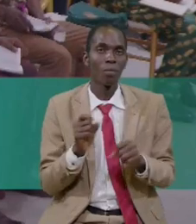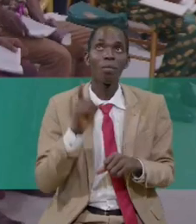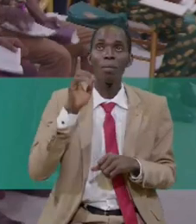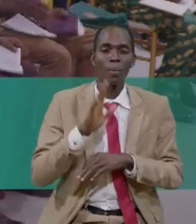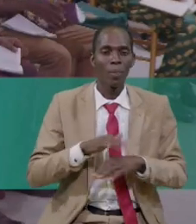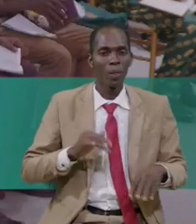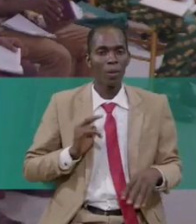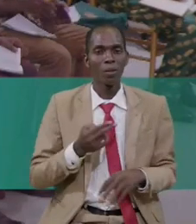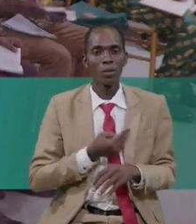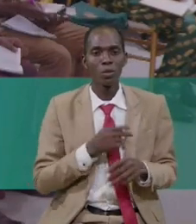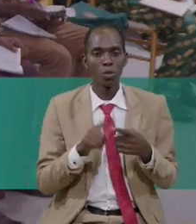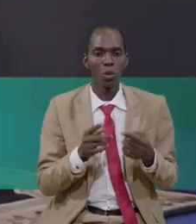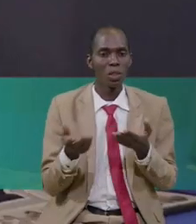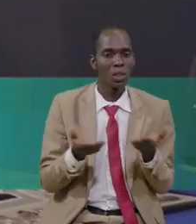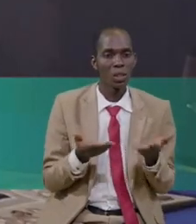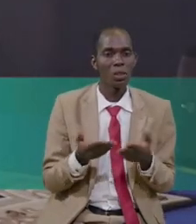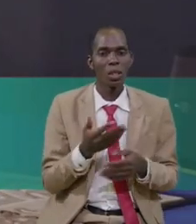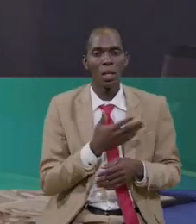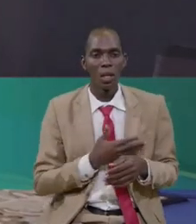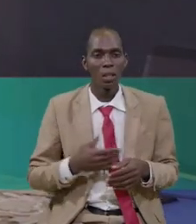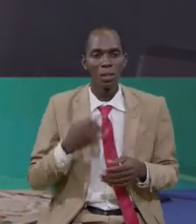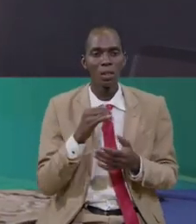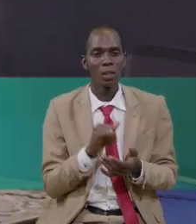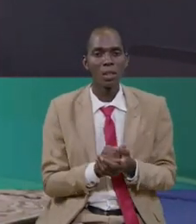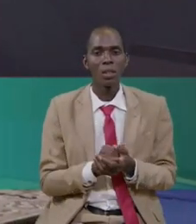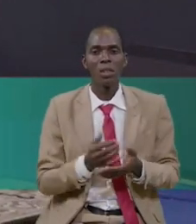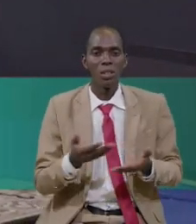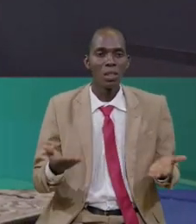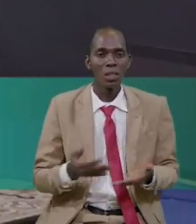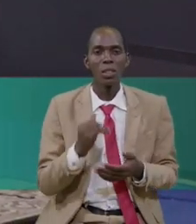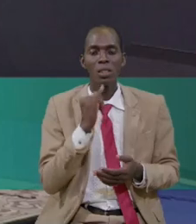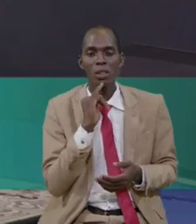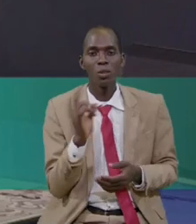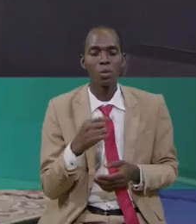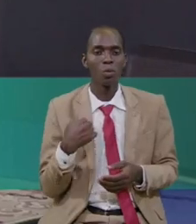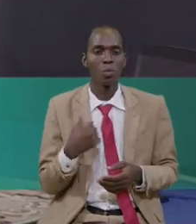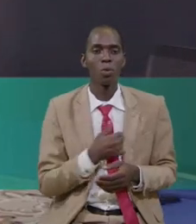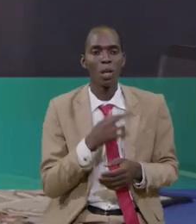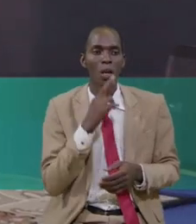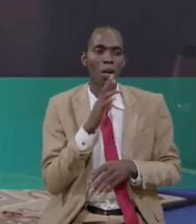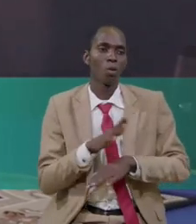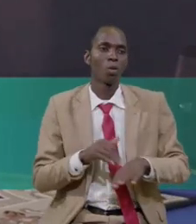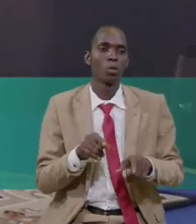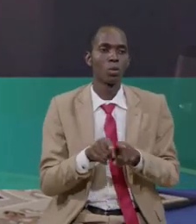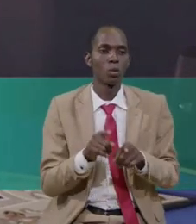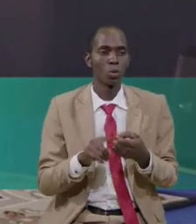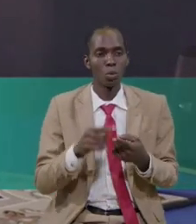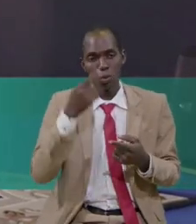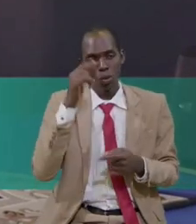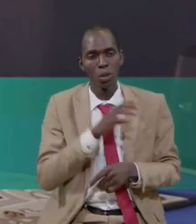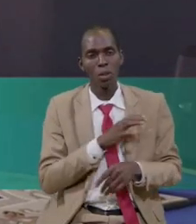au service. » Et on dit, « Voici ce à quoi il nous a appelés. » Parce que Christ a souffert pour